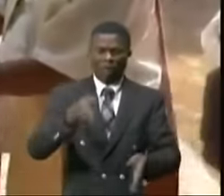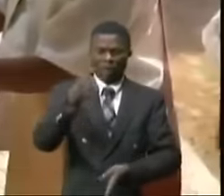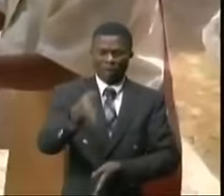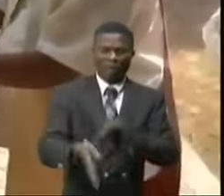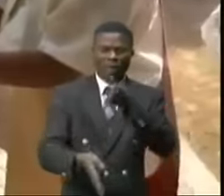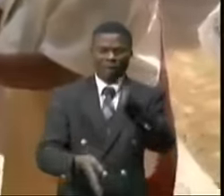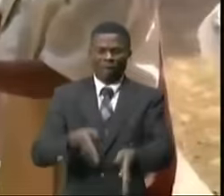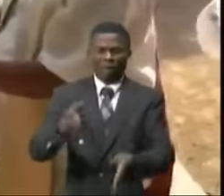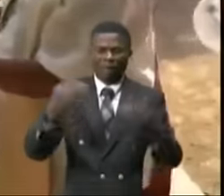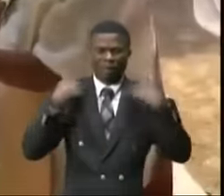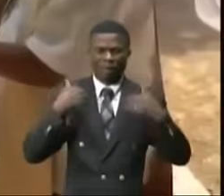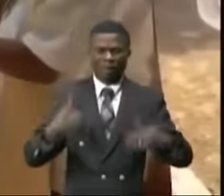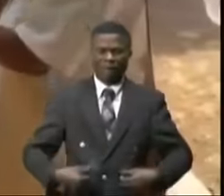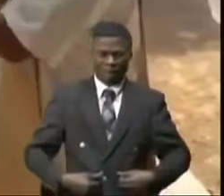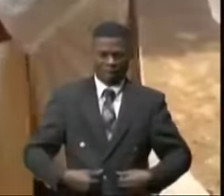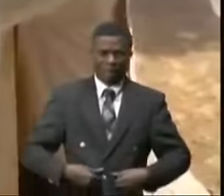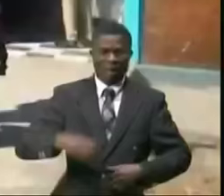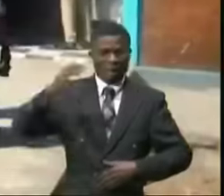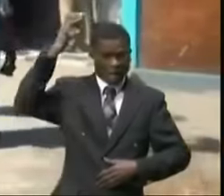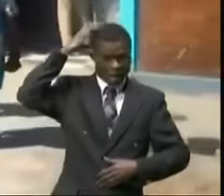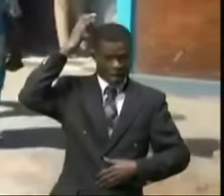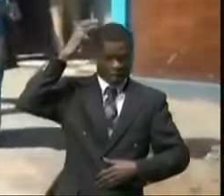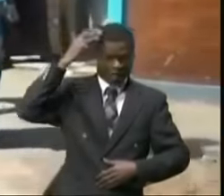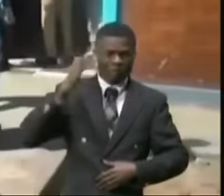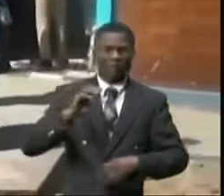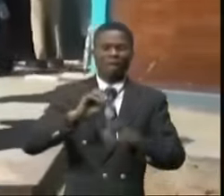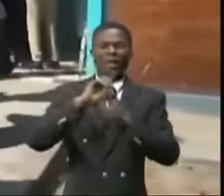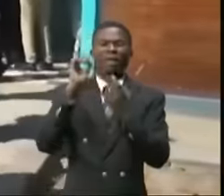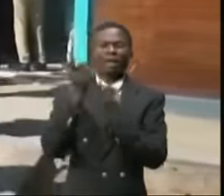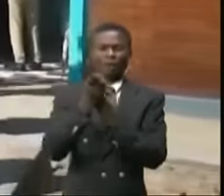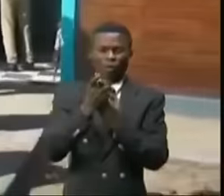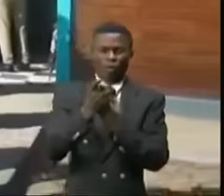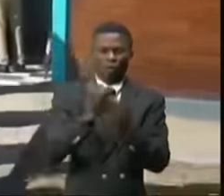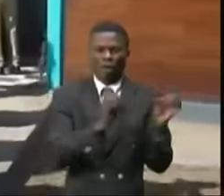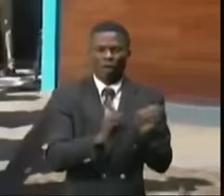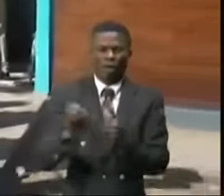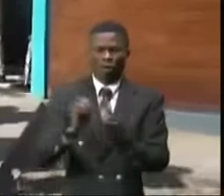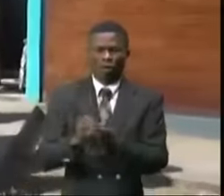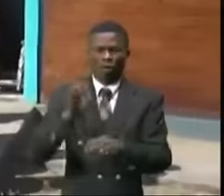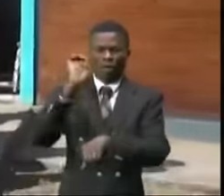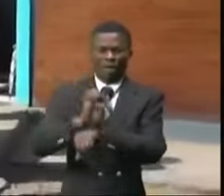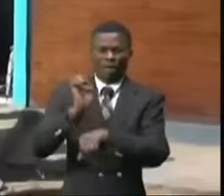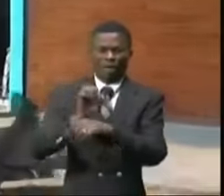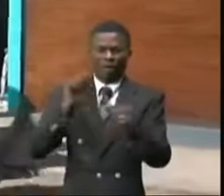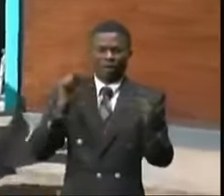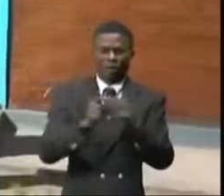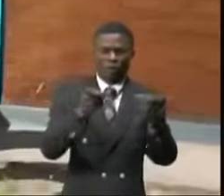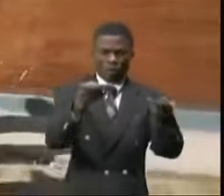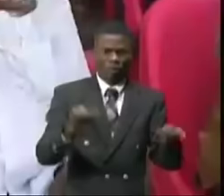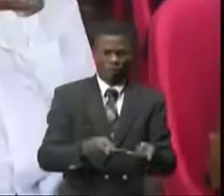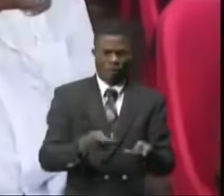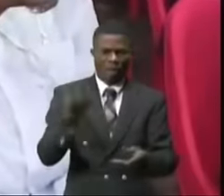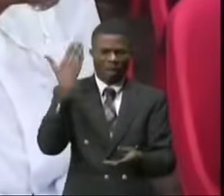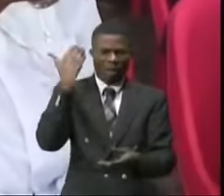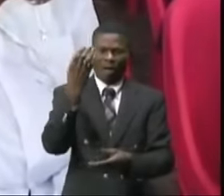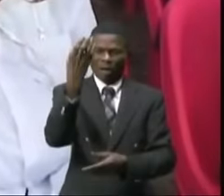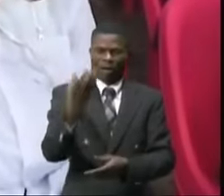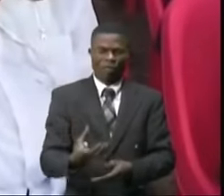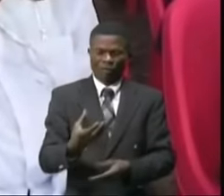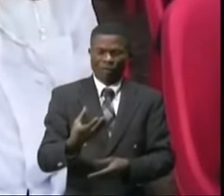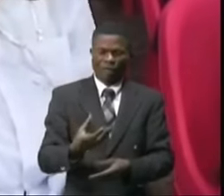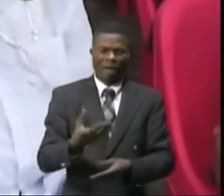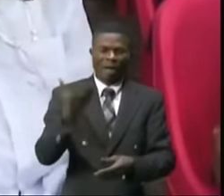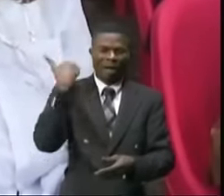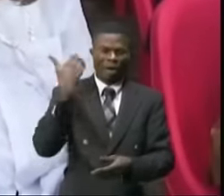santé organisée par l'évêque du diocèse d'Idiofa, Mgr José Moko, allant de la cathédrale au Combiline. Un verre d'eau Kana pour se